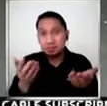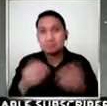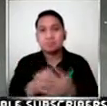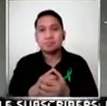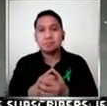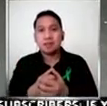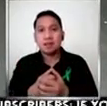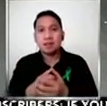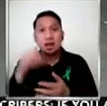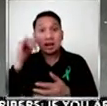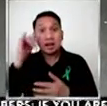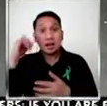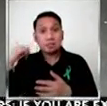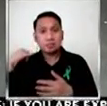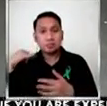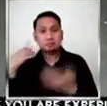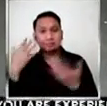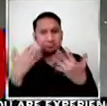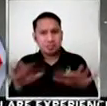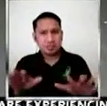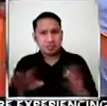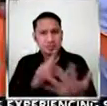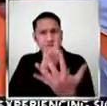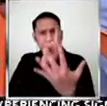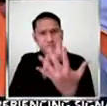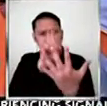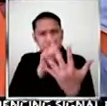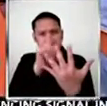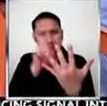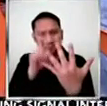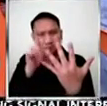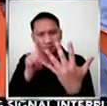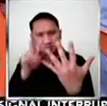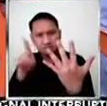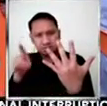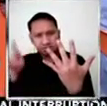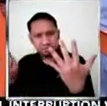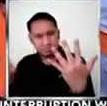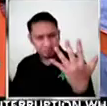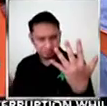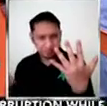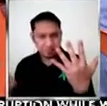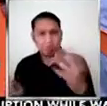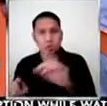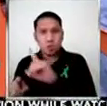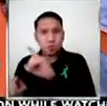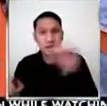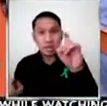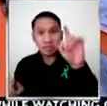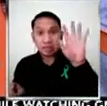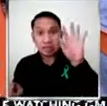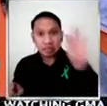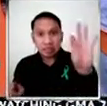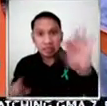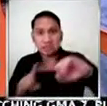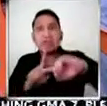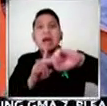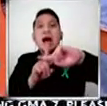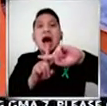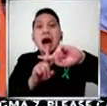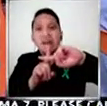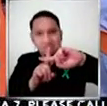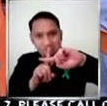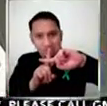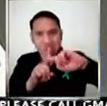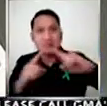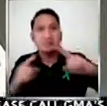targeted mass testing sa 1,409 na mga taga-Tondo. 109 sa kanila ang nag-positive sa rapid antibody test para